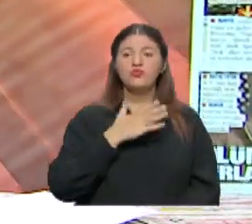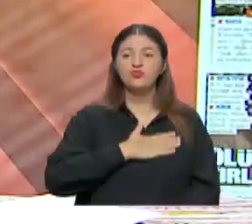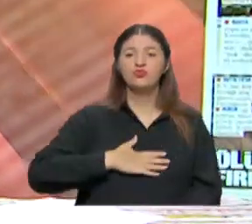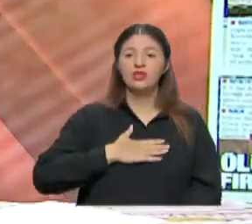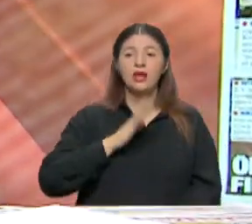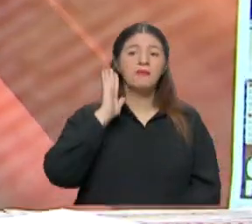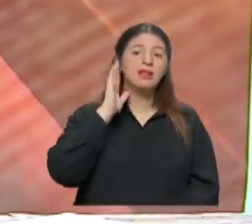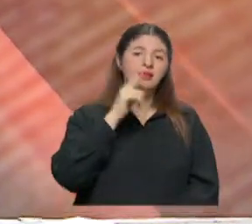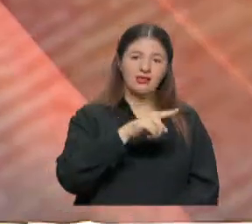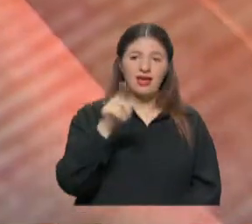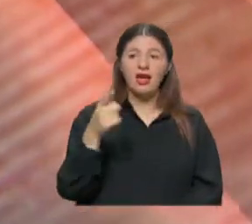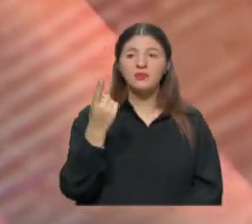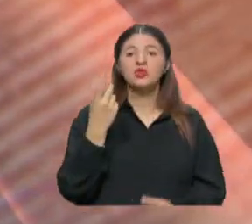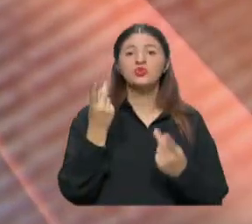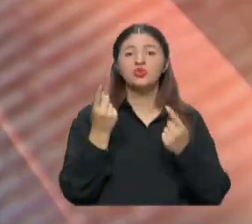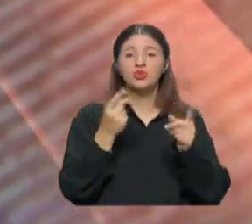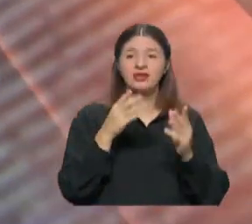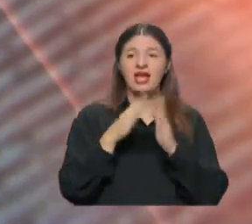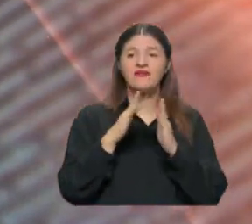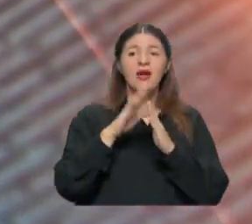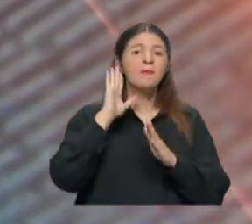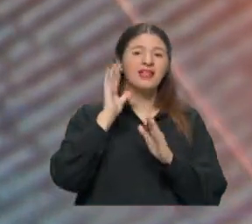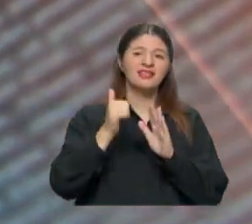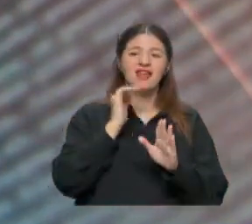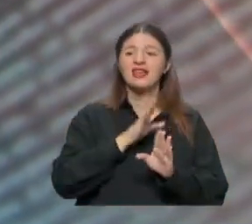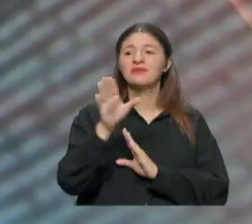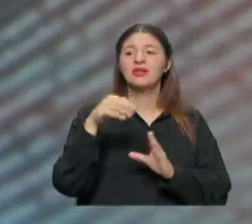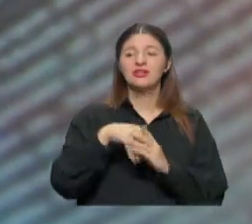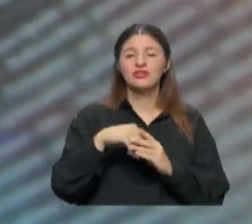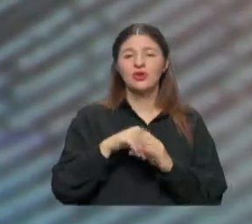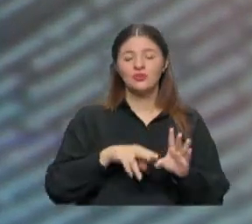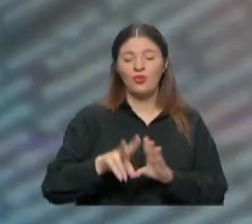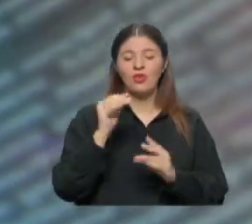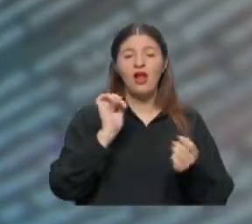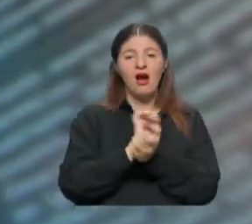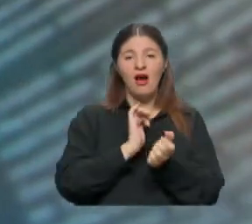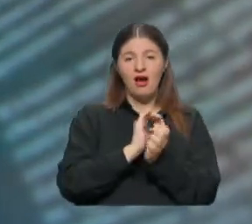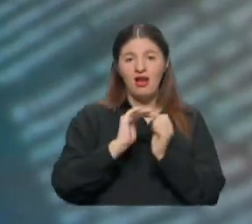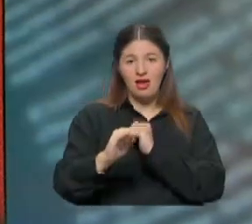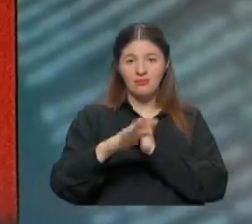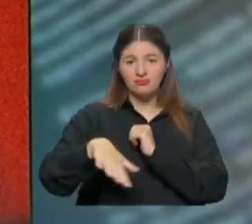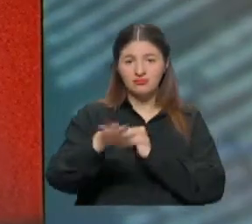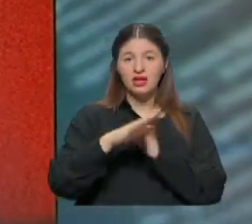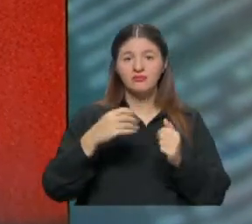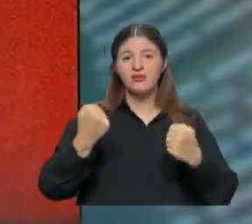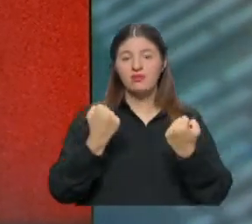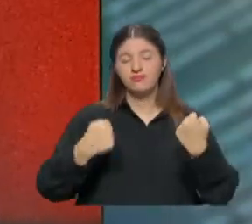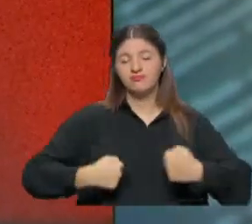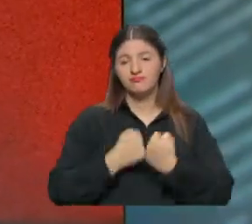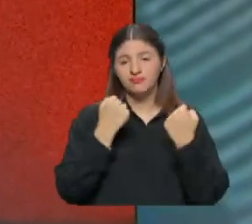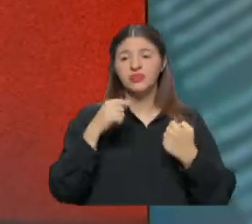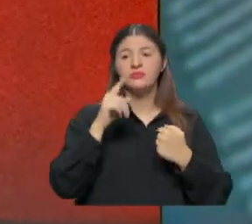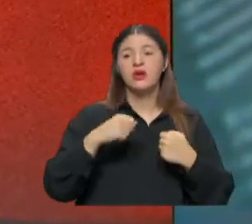Bursa'dan Malatya'ya, yani bir düğünden evlerine Malatya'ya dönmek üzere yola çıkan aile, trafik kazası ve bu